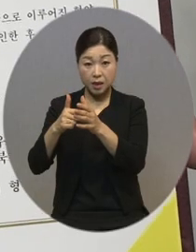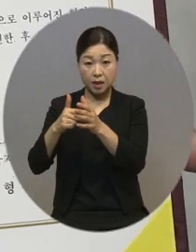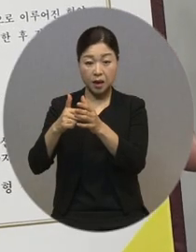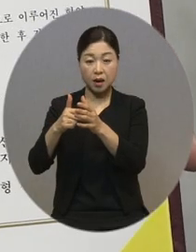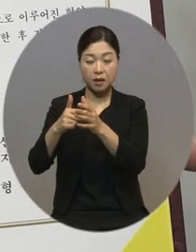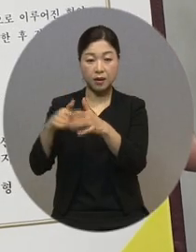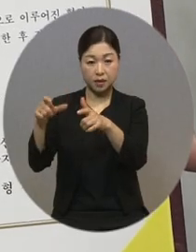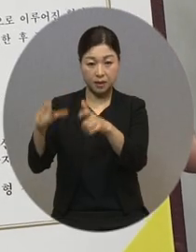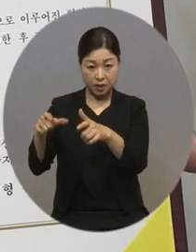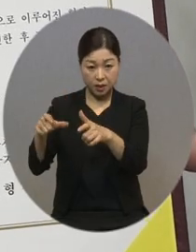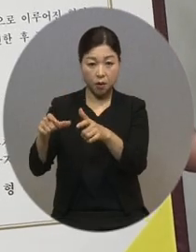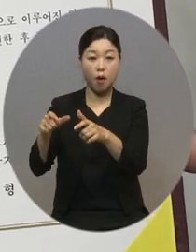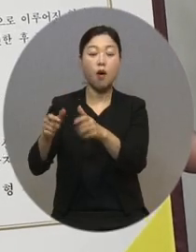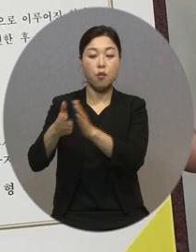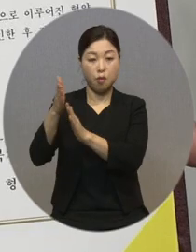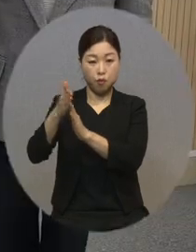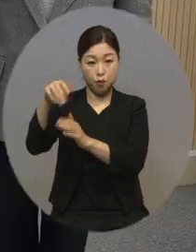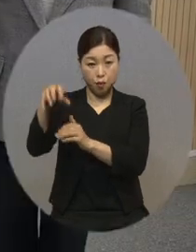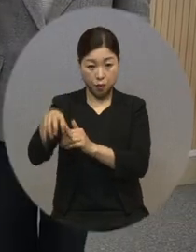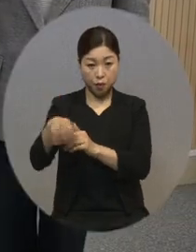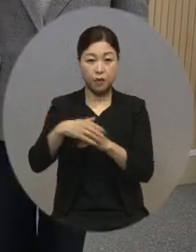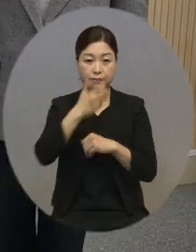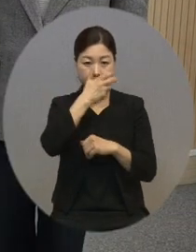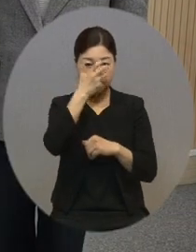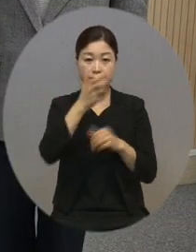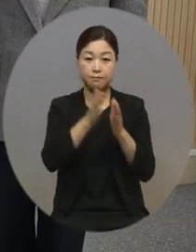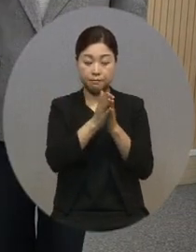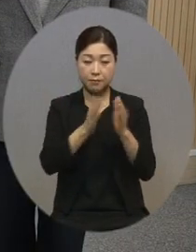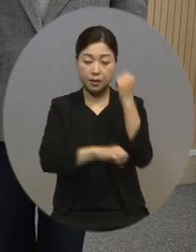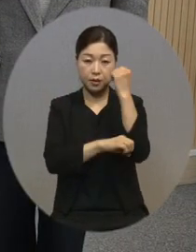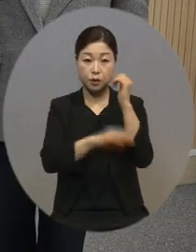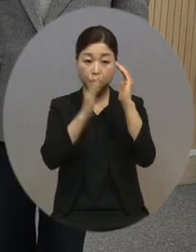충북지역본부와 드림스타트 기초학습 지원 사업을